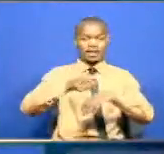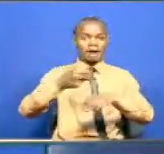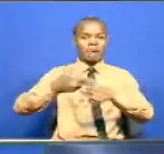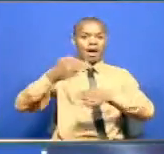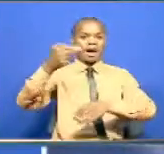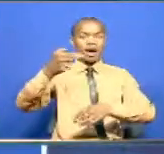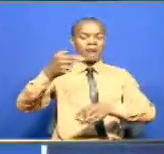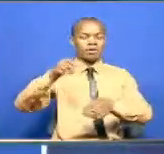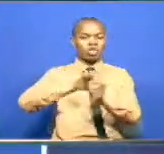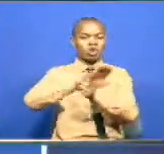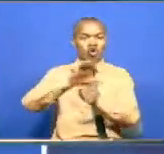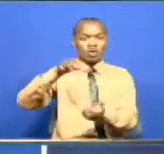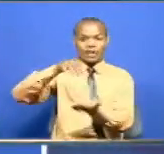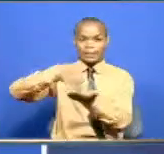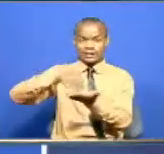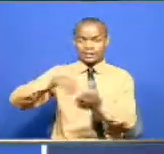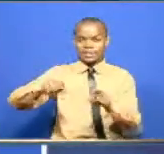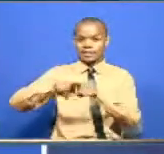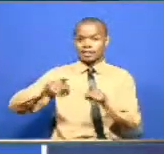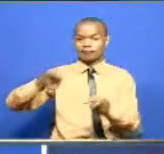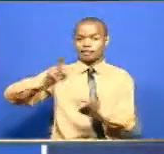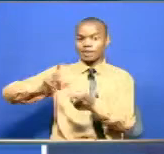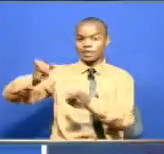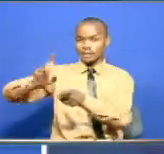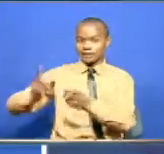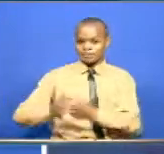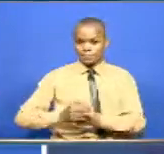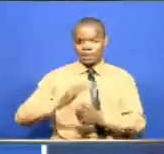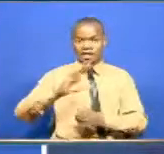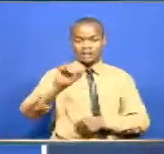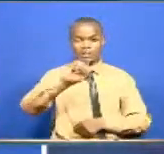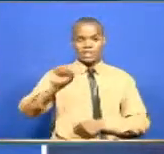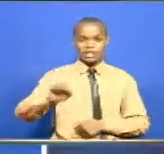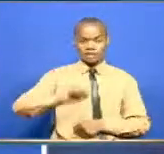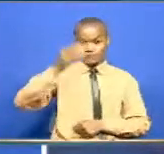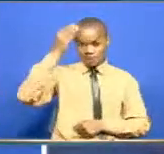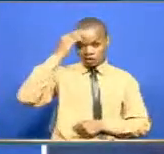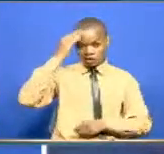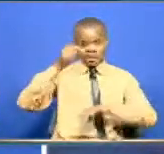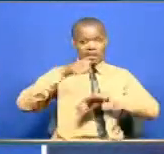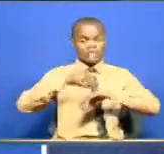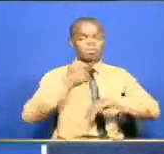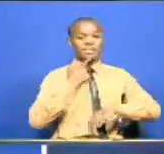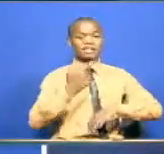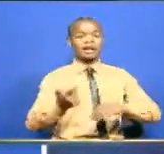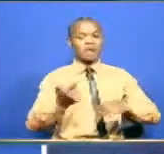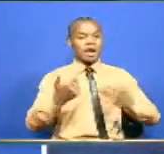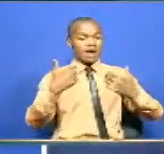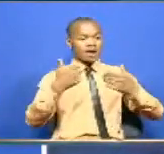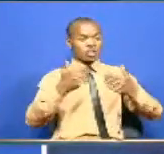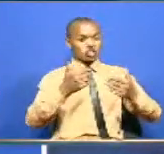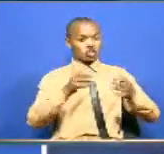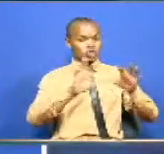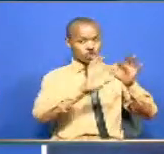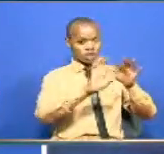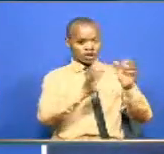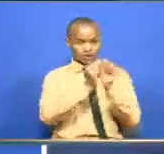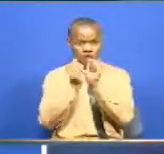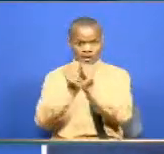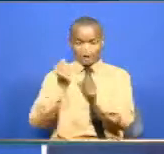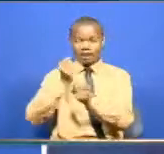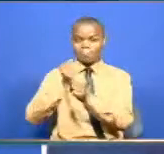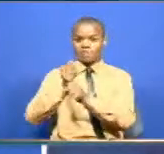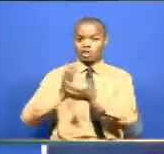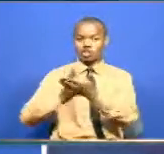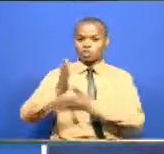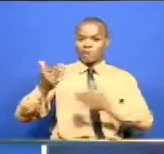kuripotiwa na kuongezeka humu nchini. Magoha akitoa wito wa kuwepo kwa juhudi za pamoja ni katika kuhakikisha kwamba kuna